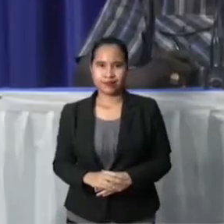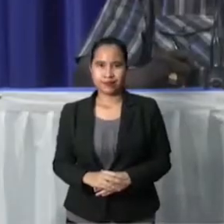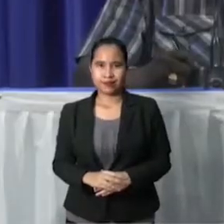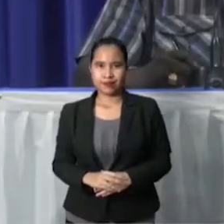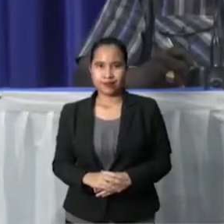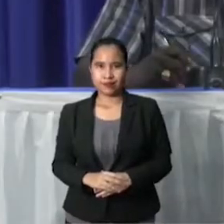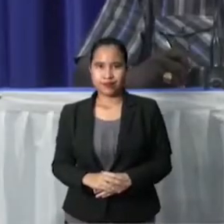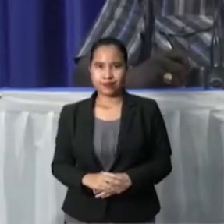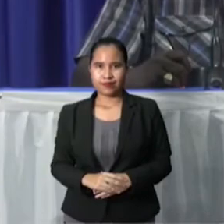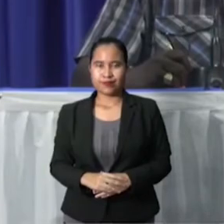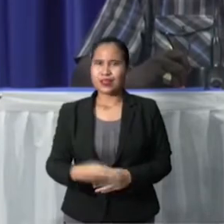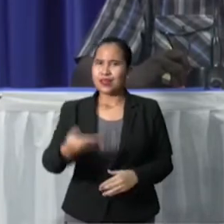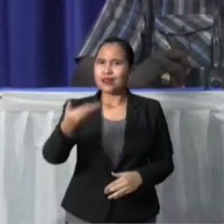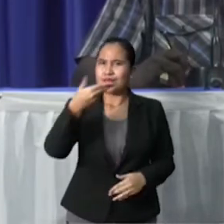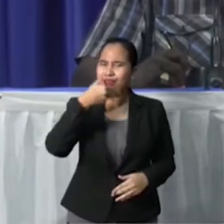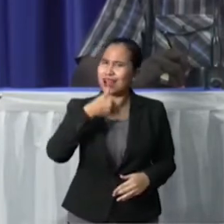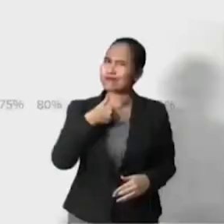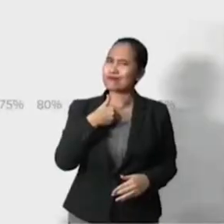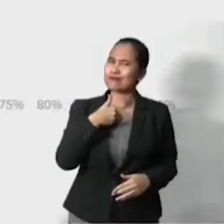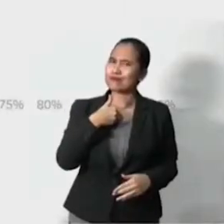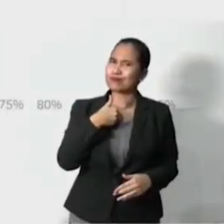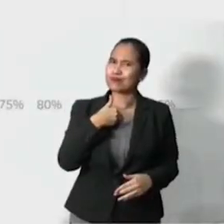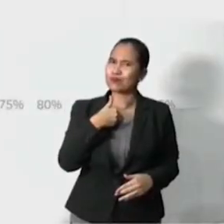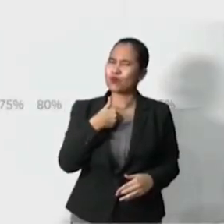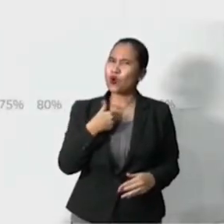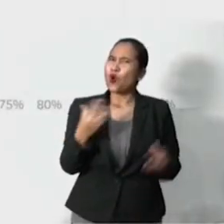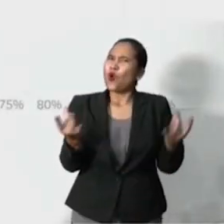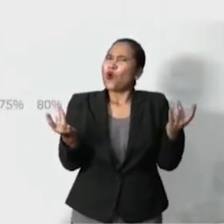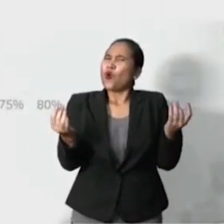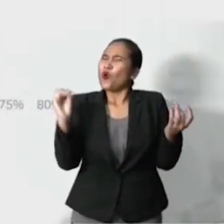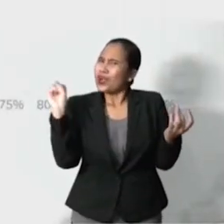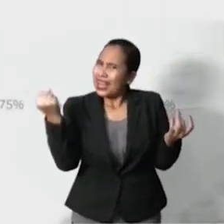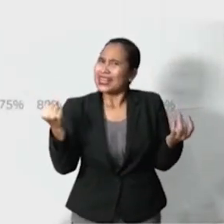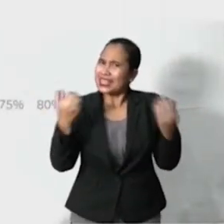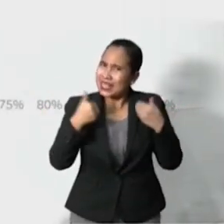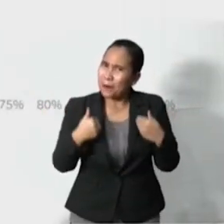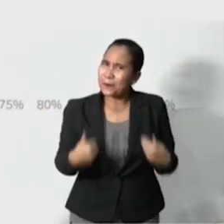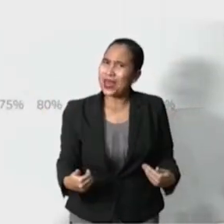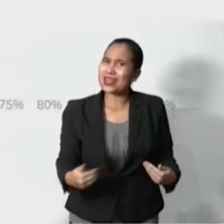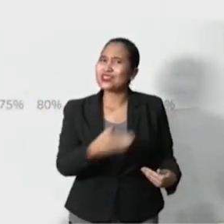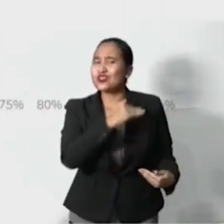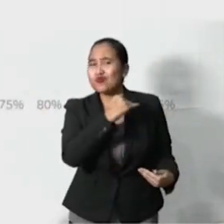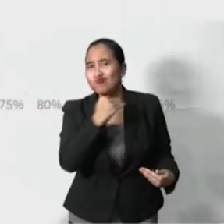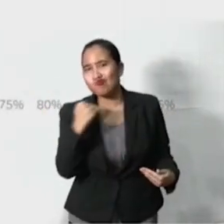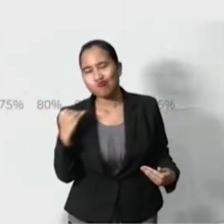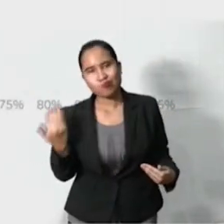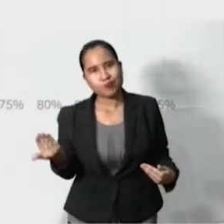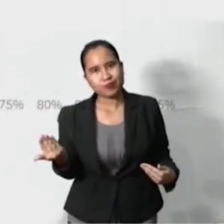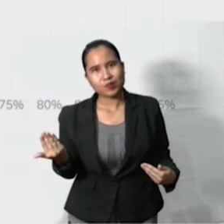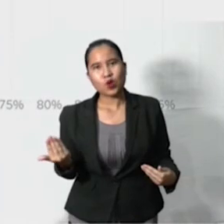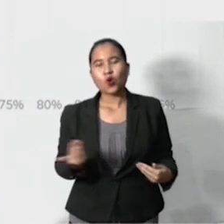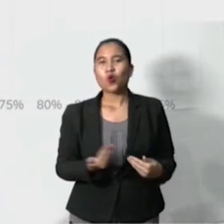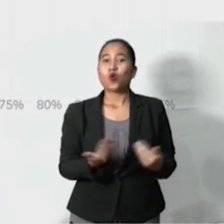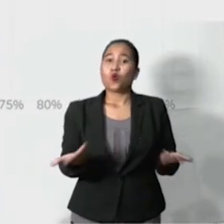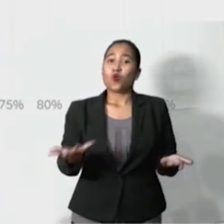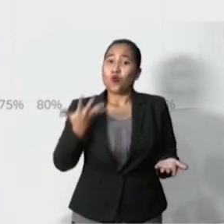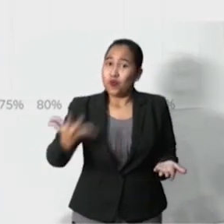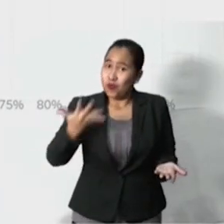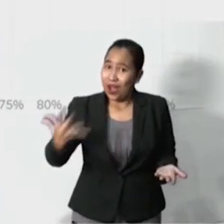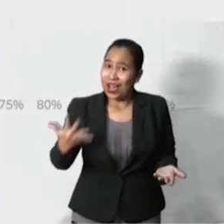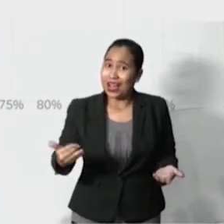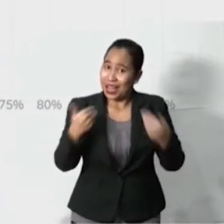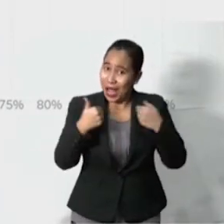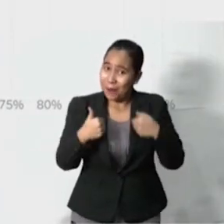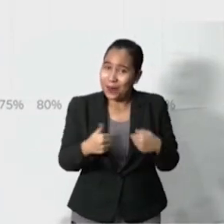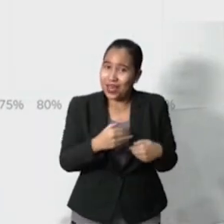Men vraagt zich steeds af, hoe komt het nou dat mensen overlijden? Wat voor soort mensen gaan dood? Hoe vaak gaan mensen dood? En eigenlijk zien